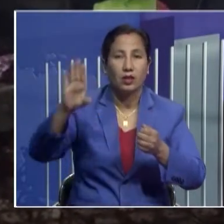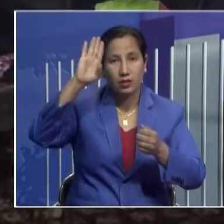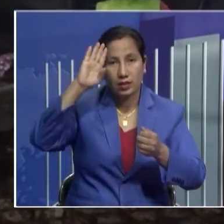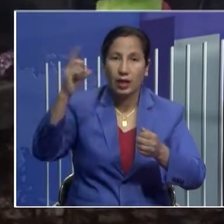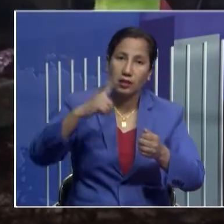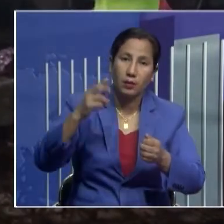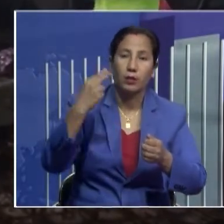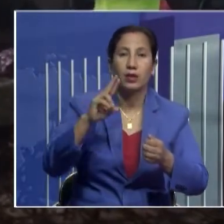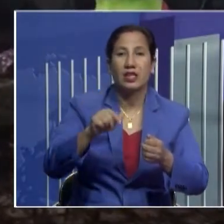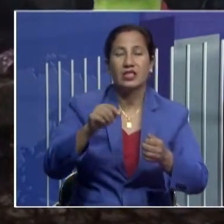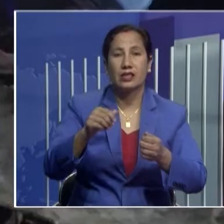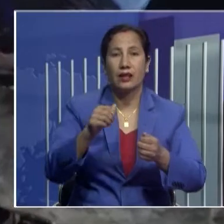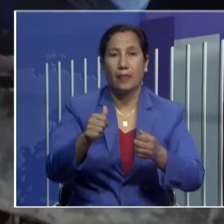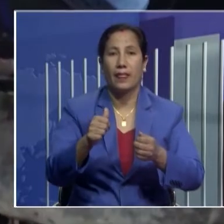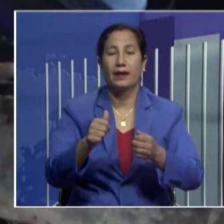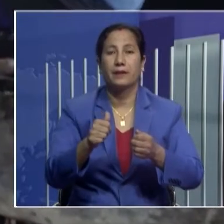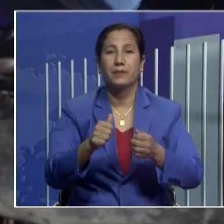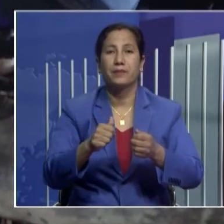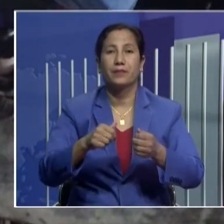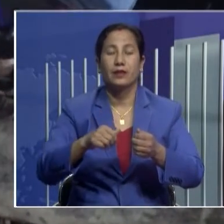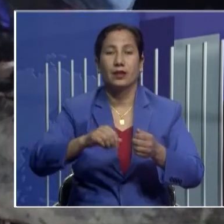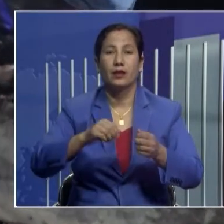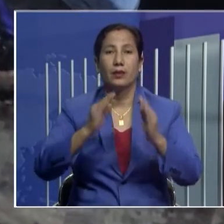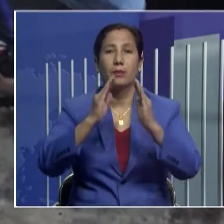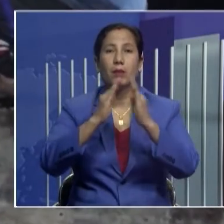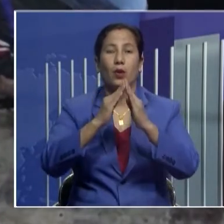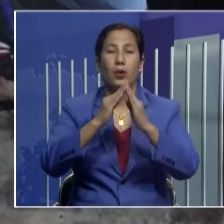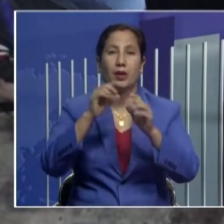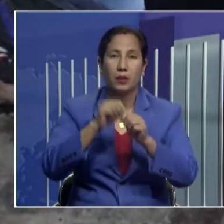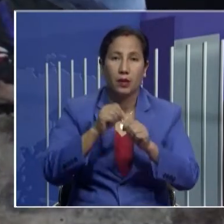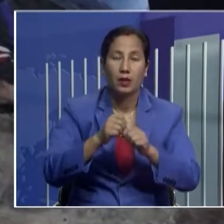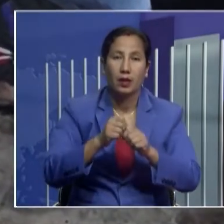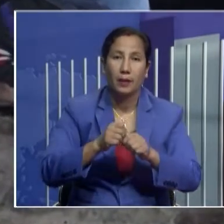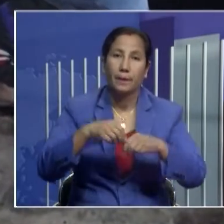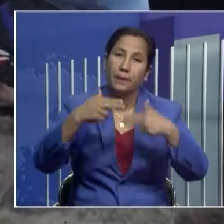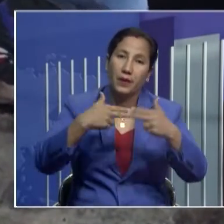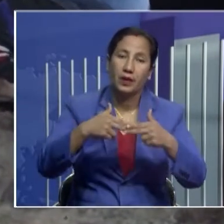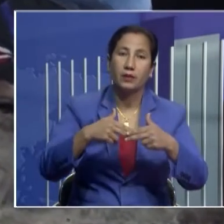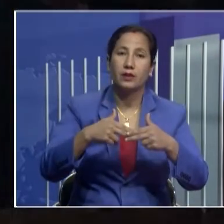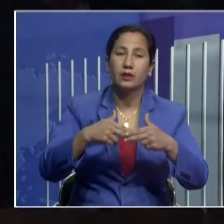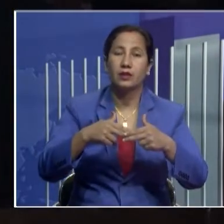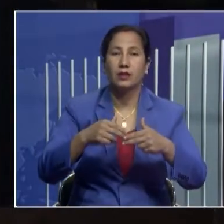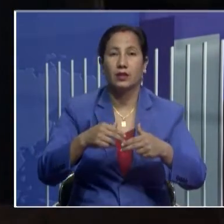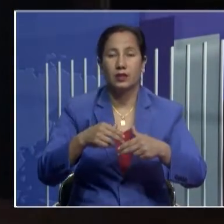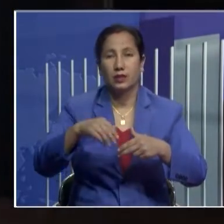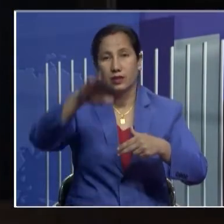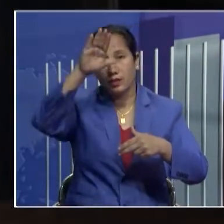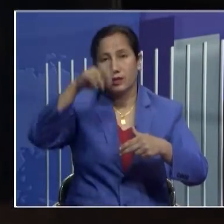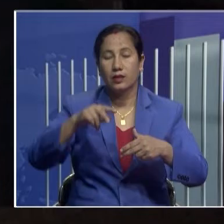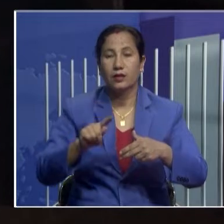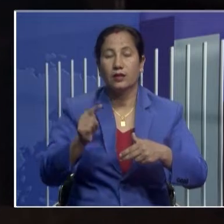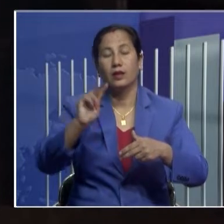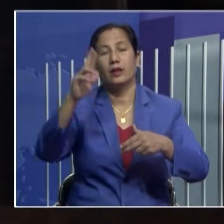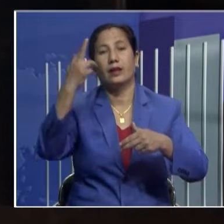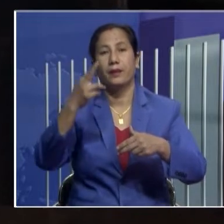थियो। यसअघि अल्पत्र जस्तै रहेको प्रदेशसभा भवन निर्माणको कामले गति लिएपछि राजधानीवासी उत्साहित भएको राप्ती उद्योग वाणिज्य